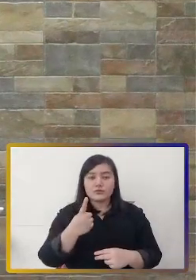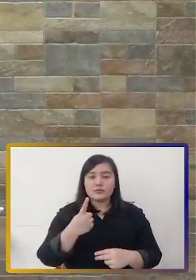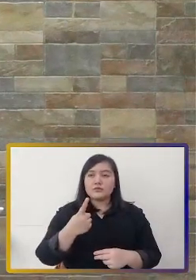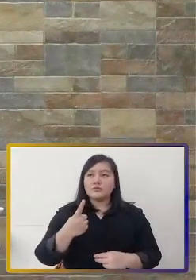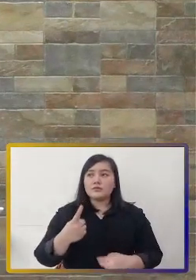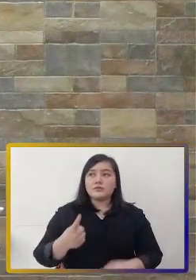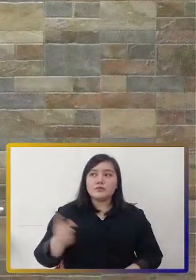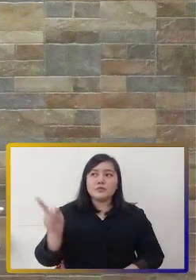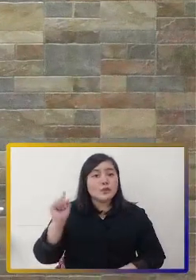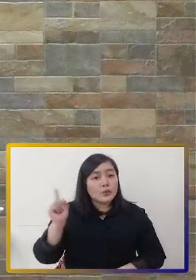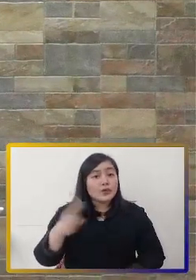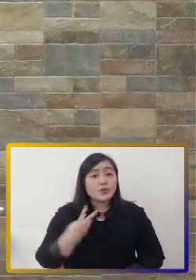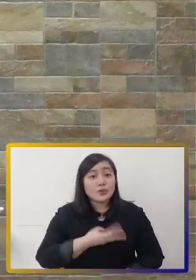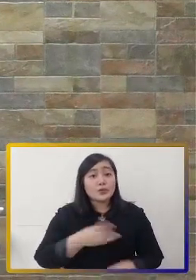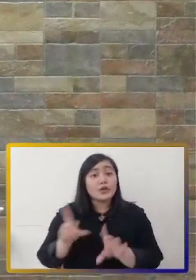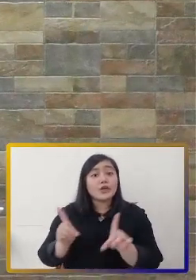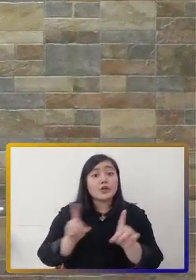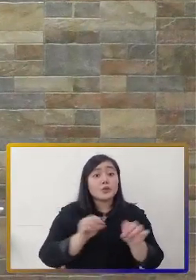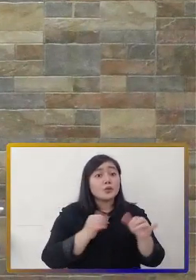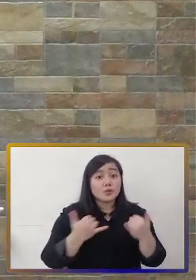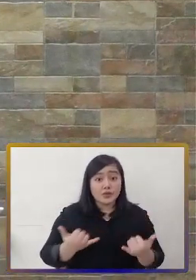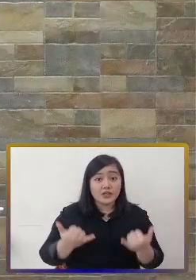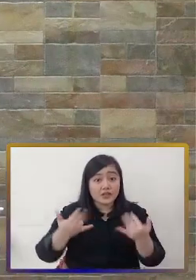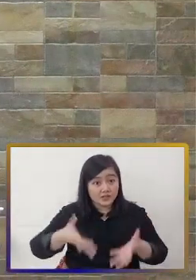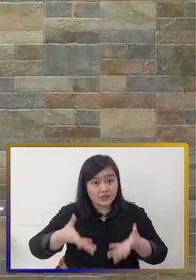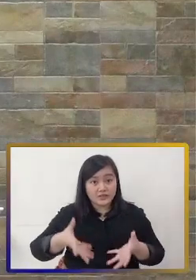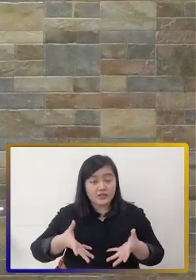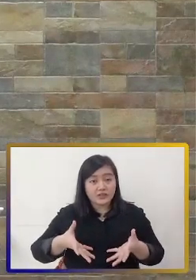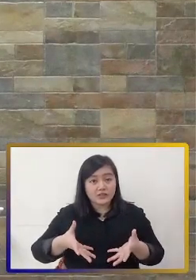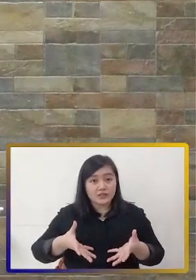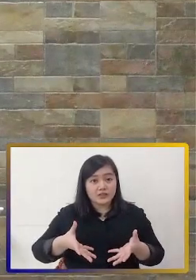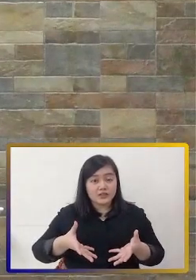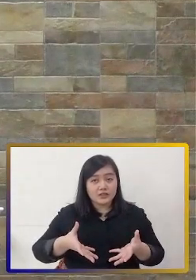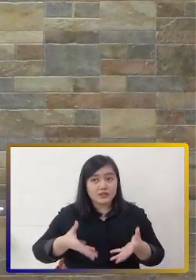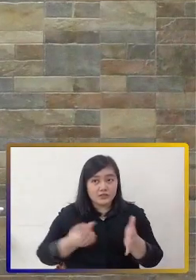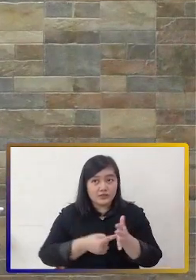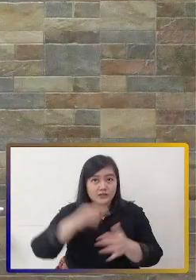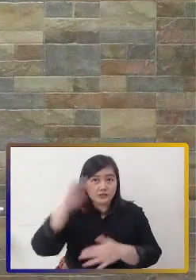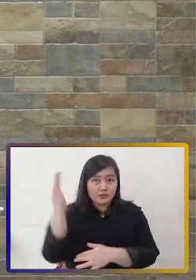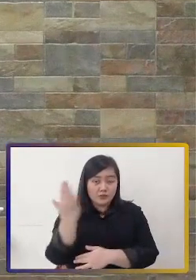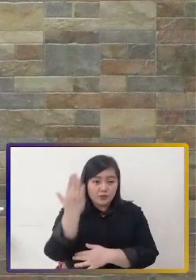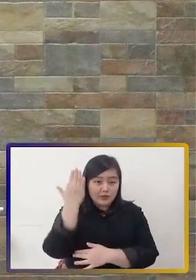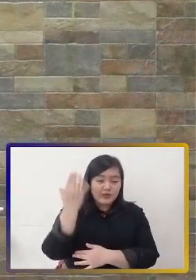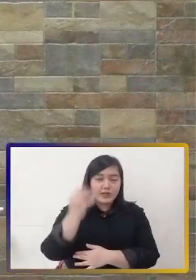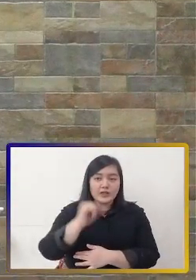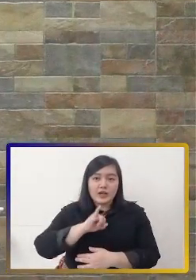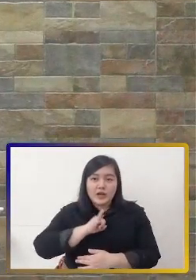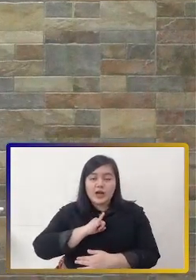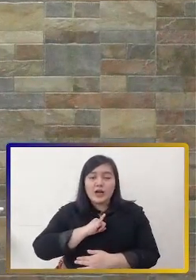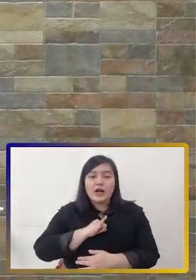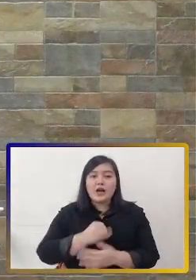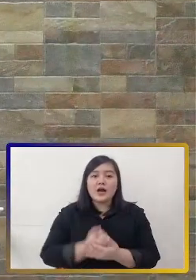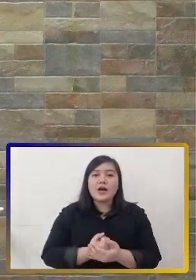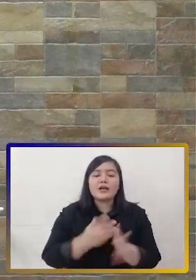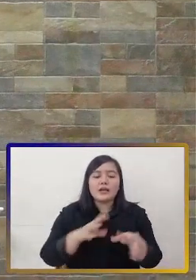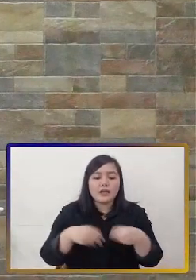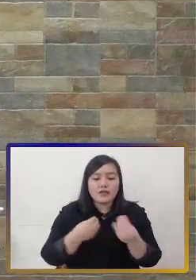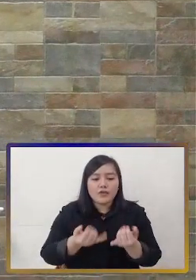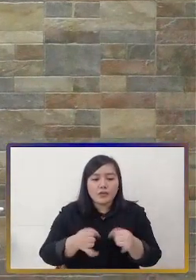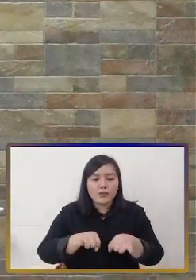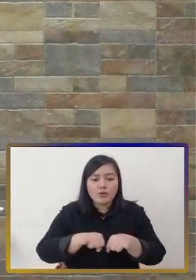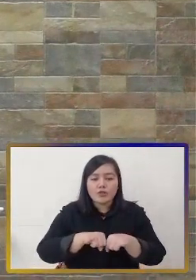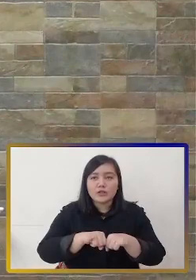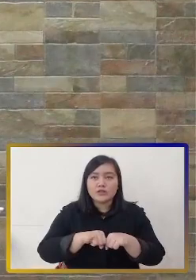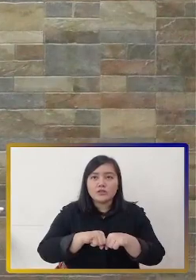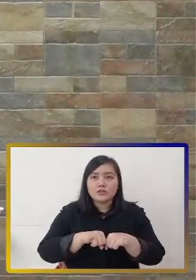ginagawa natin dito, lalo na, mga kapatid, ngayon pong umaga na ito, i-emphasize ko po sa inyo, ang bibigyan ko po ng emphasis ay